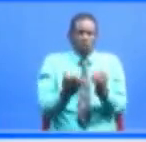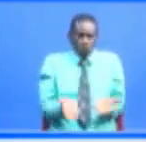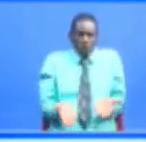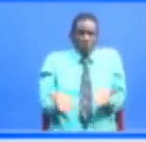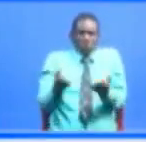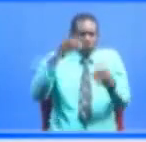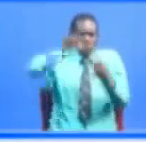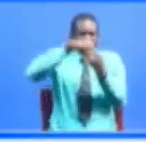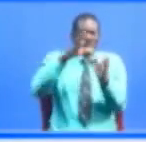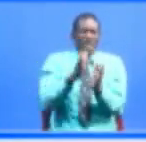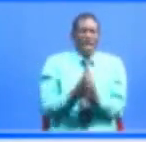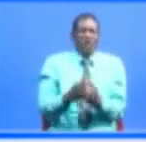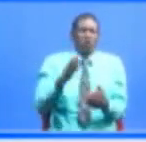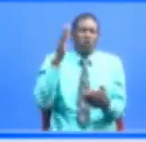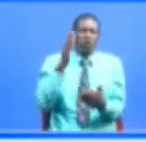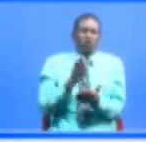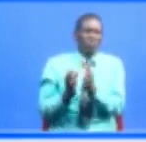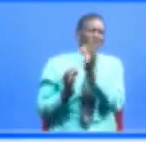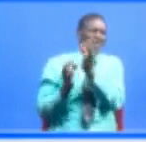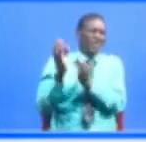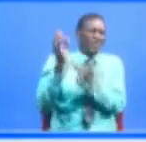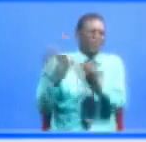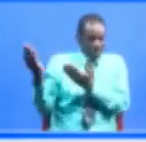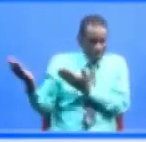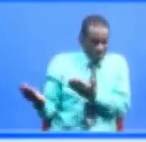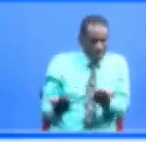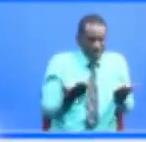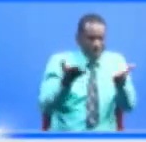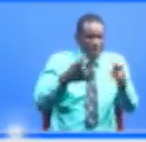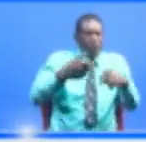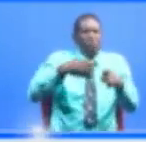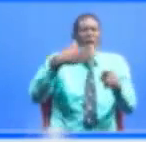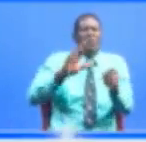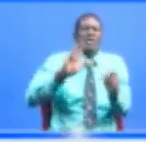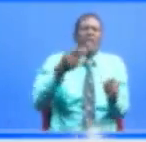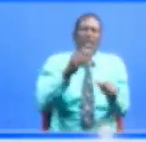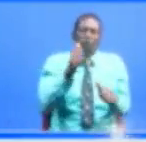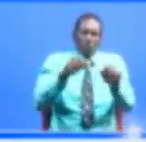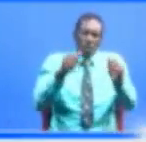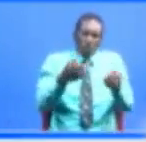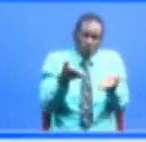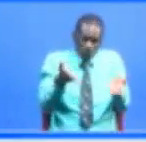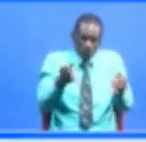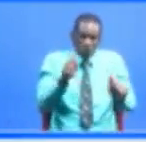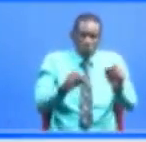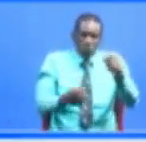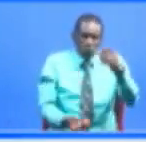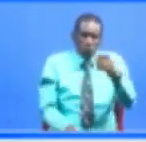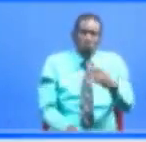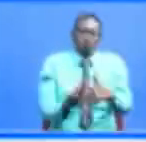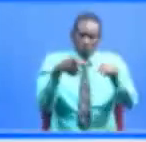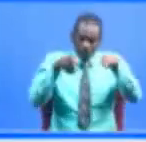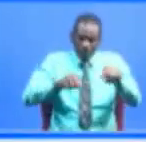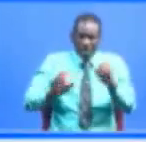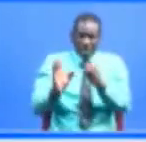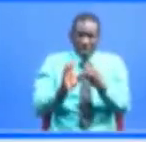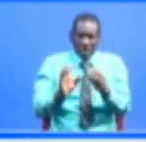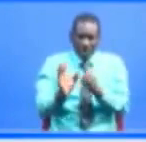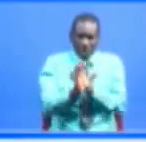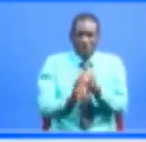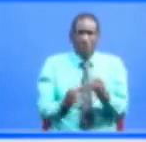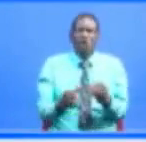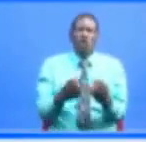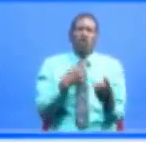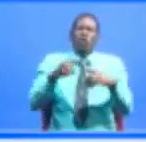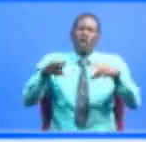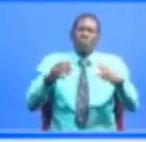kutegemea uagizaji wa bidhaa zinazoweza kutengenezwa humu nchini. Akizungumza wakati wa uzinduzi wa kiwanda cha Semtech katika